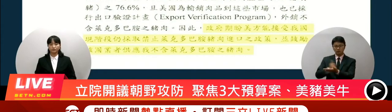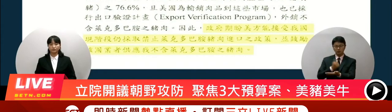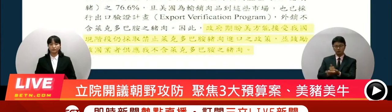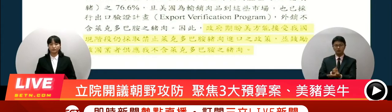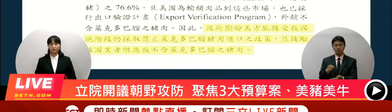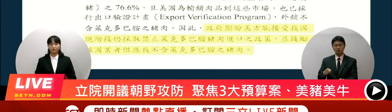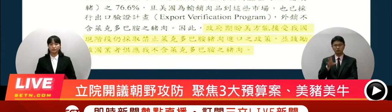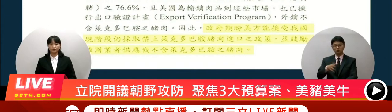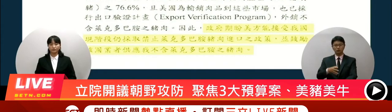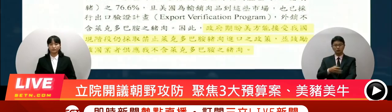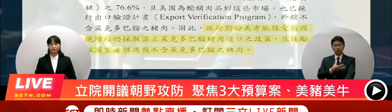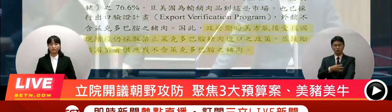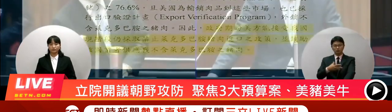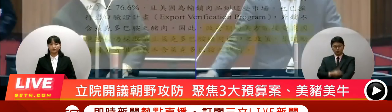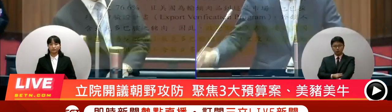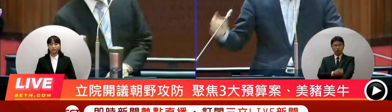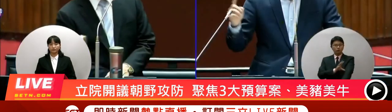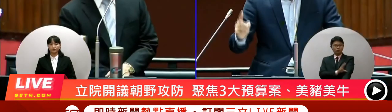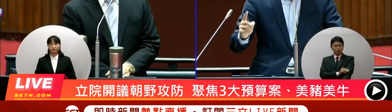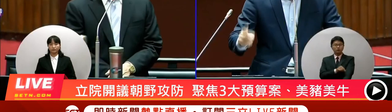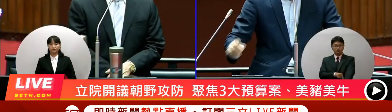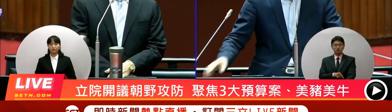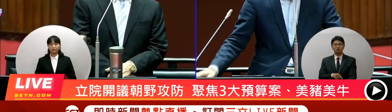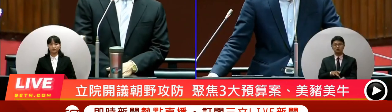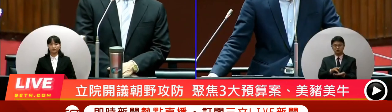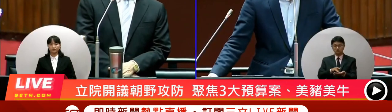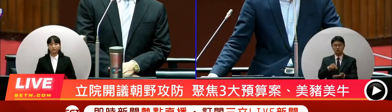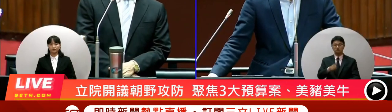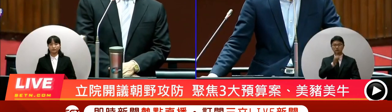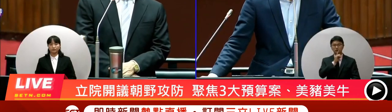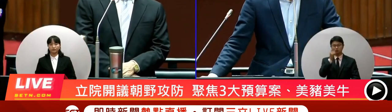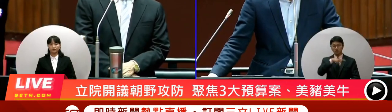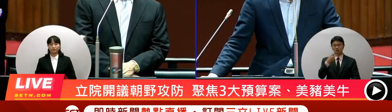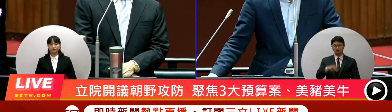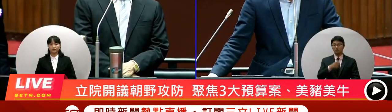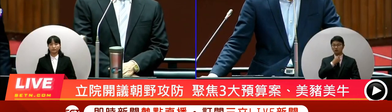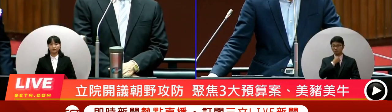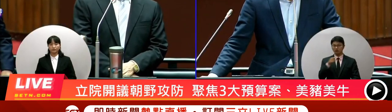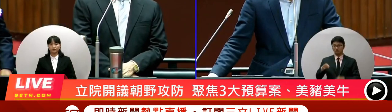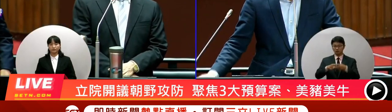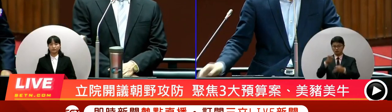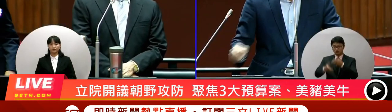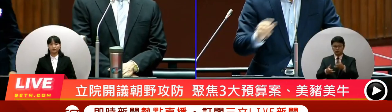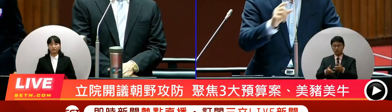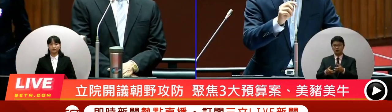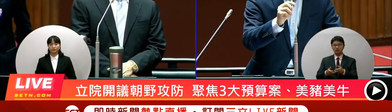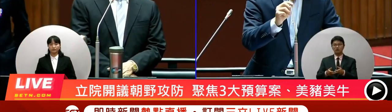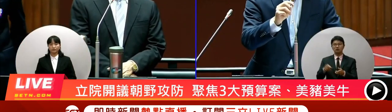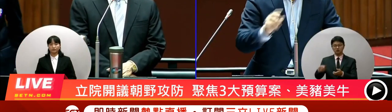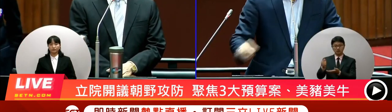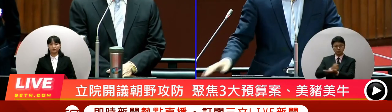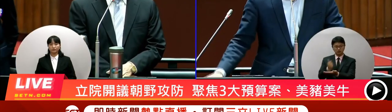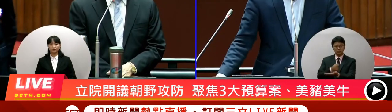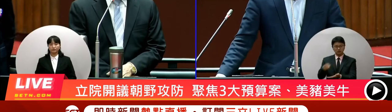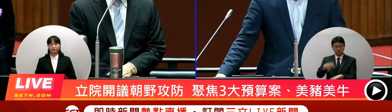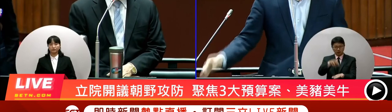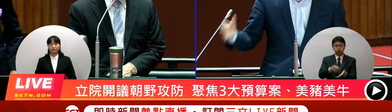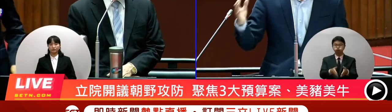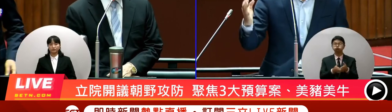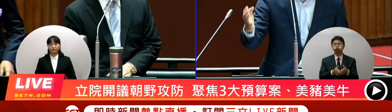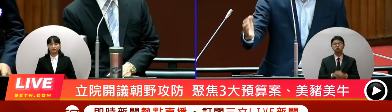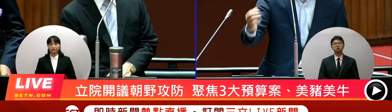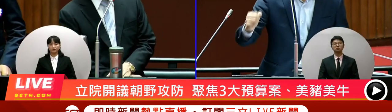甚至要美国厂商提供不含瘦肉精的猪肉， 院长，2012年你说